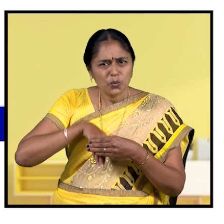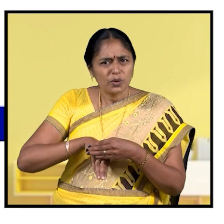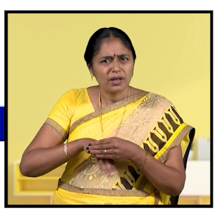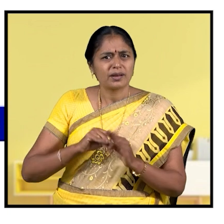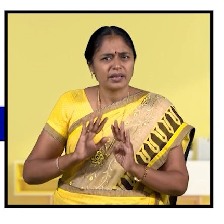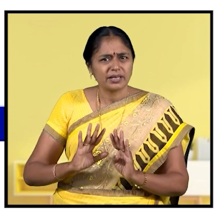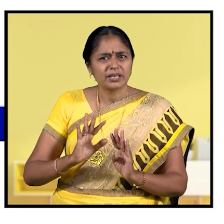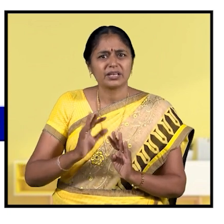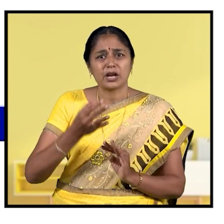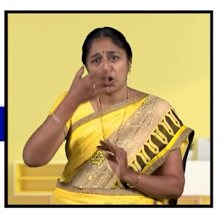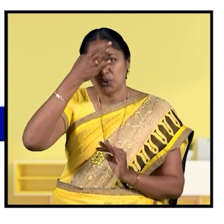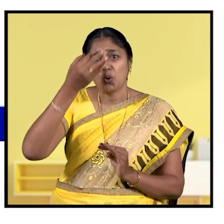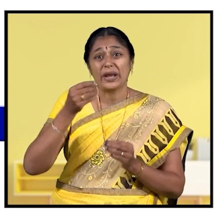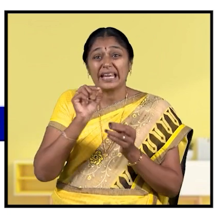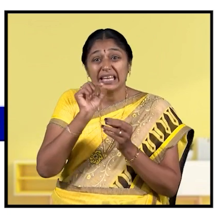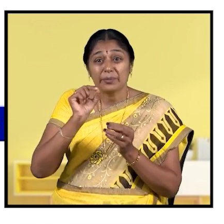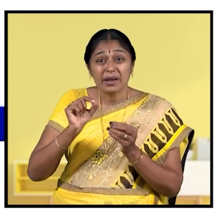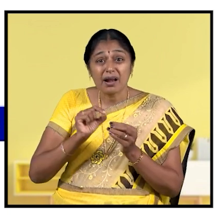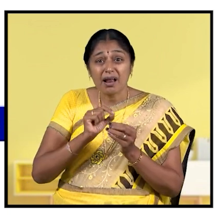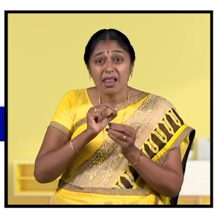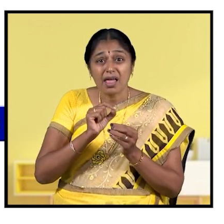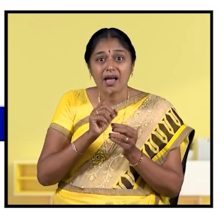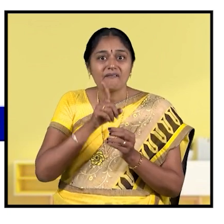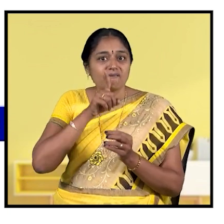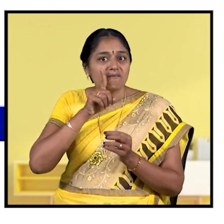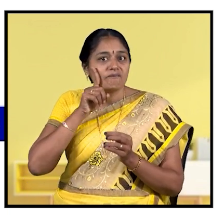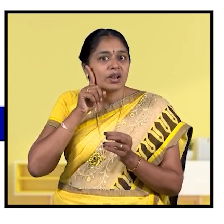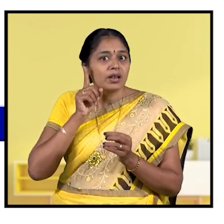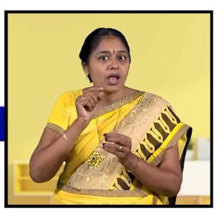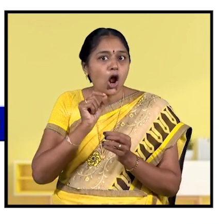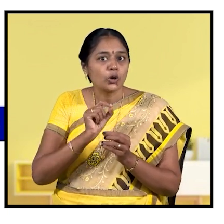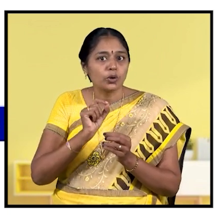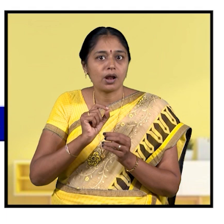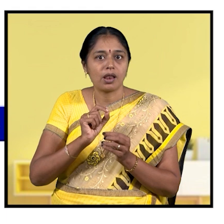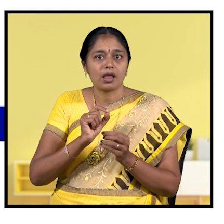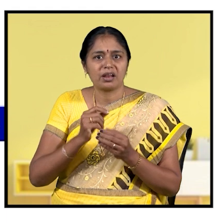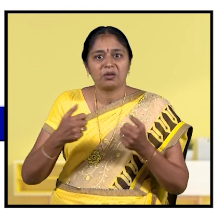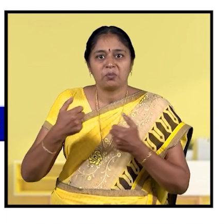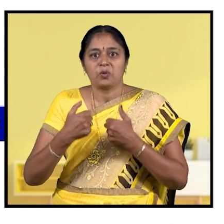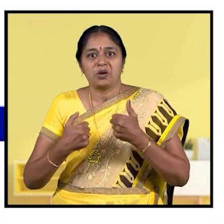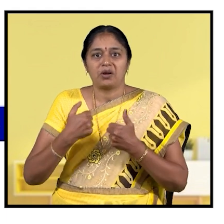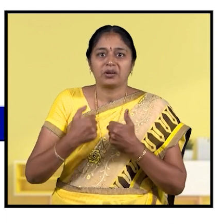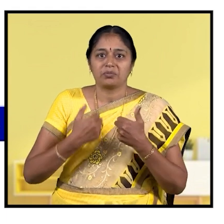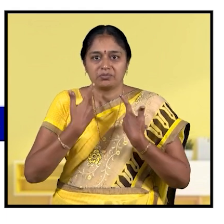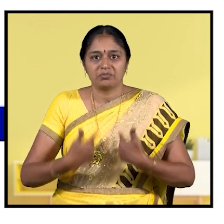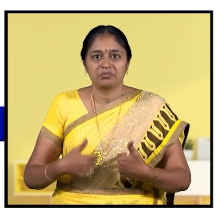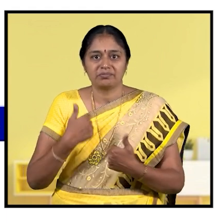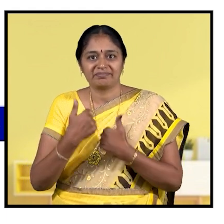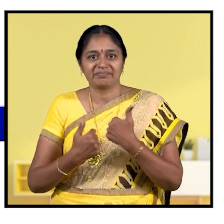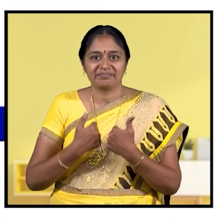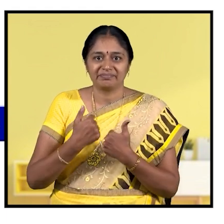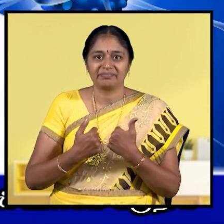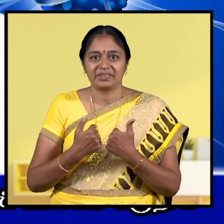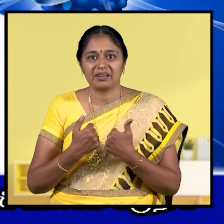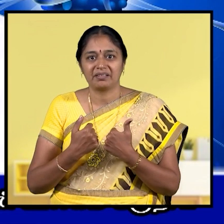புகுந்திருக்க நோய் கிருமிகளை கூட நம்ம நோய் தடைக்காப்பு மண்டலத்துடைய சோல்ஜர்ஸான வெள்ளையனுக்கள்லாம் போராடிட்டு இருக்கும்போது நம்ம வேலையெல்லாமல் இங்கே அங்கேயும் அலைஞ்சிக்கிட்டே இருப்போம். அதாவது கிராமத்தில் ஒரு